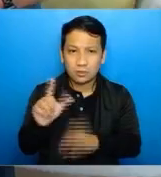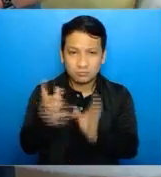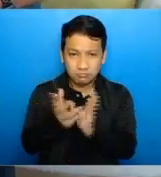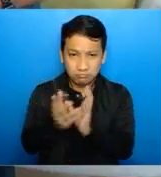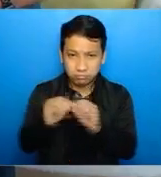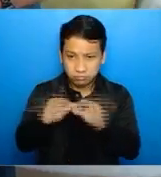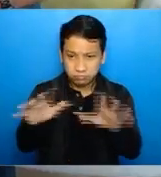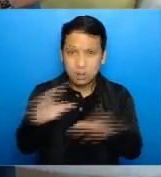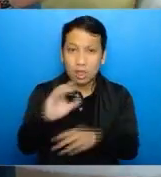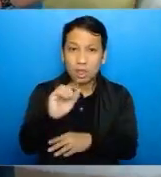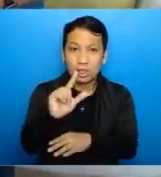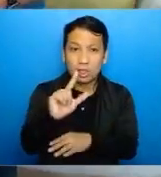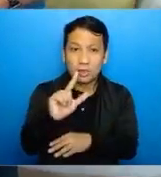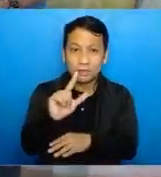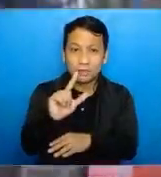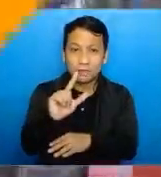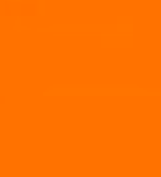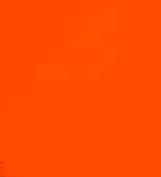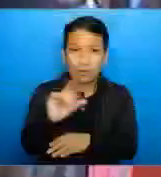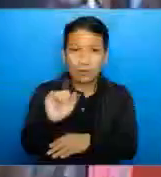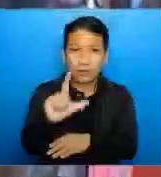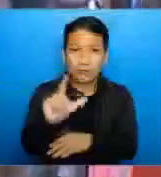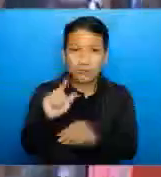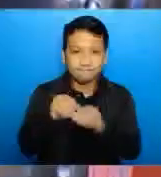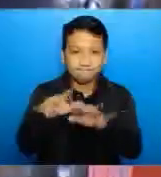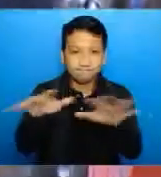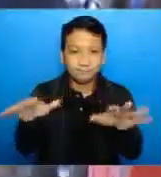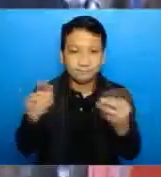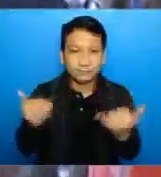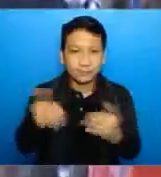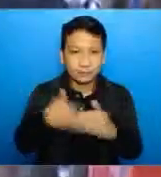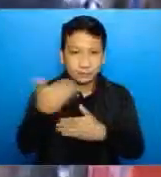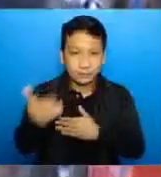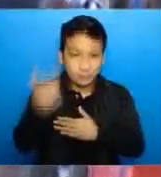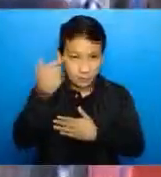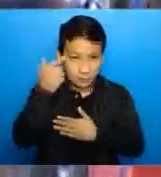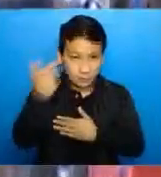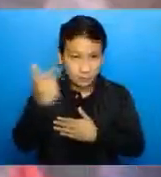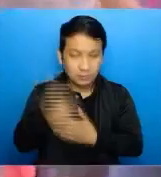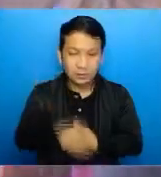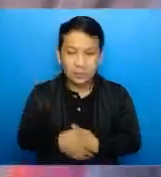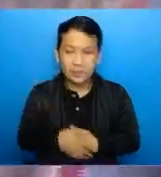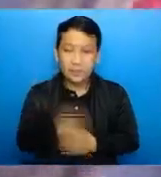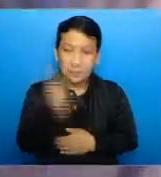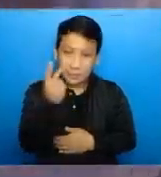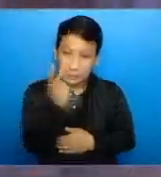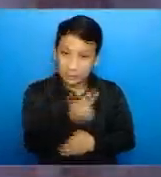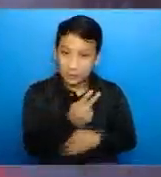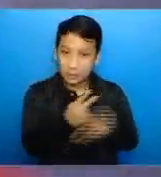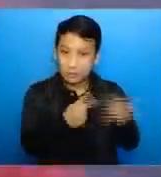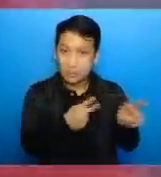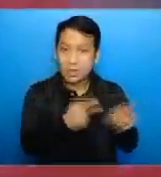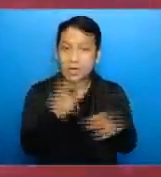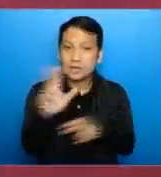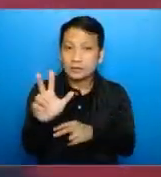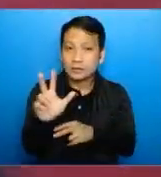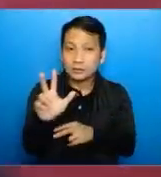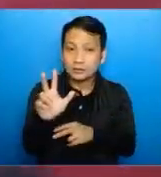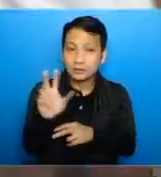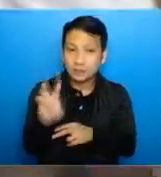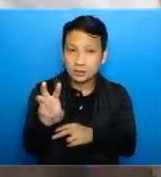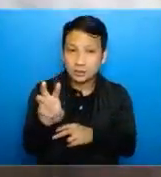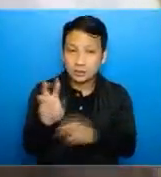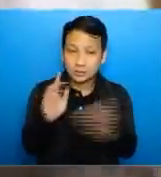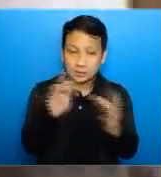yan si Greg Gregorio. May natukoy na ang Department of Health na 36 na close contacts ng